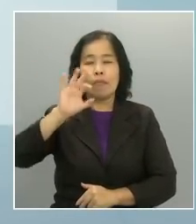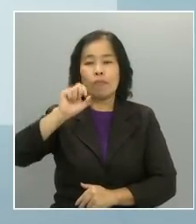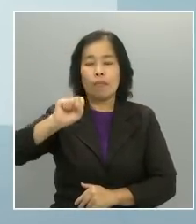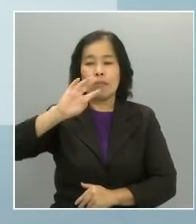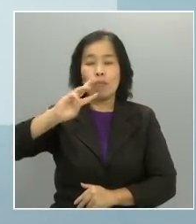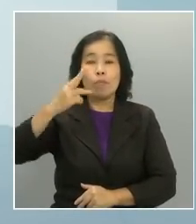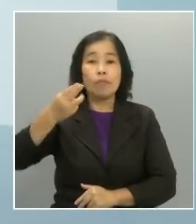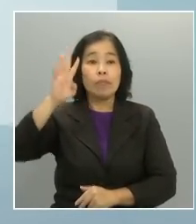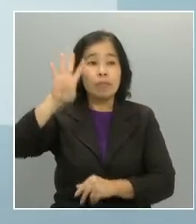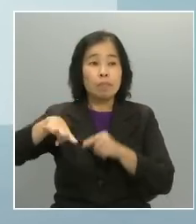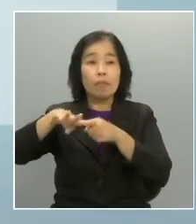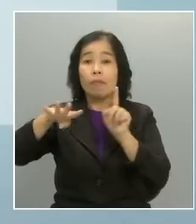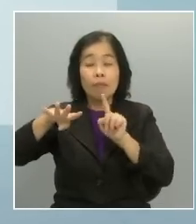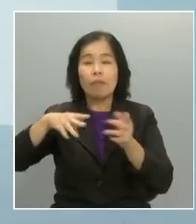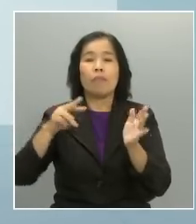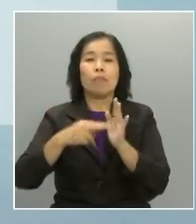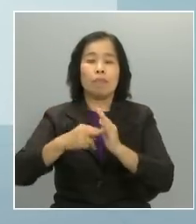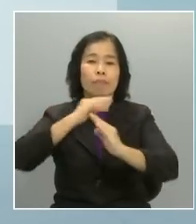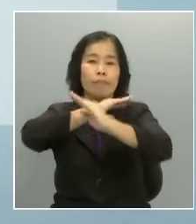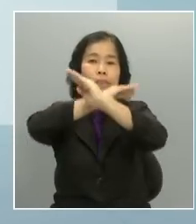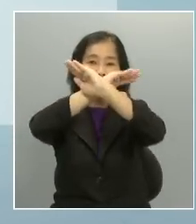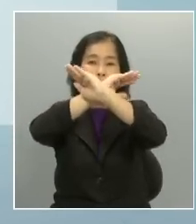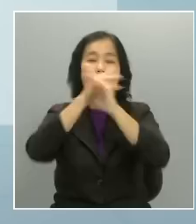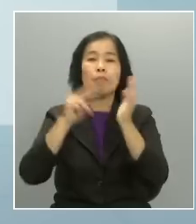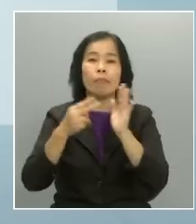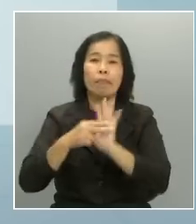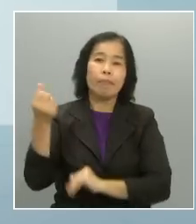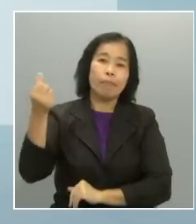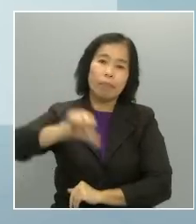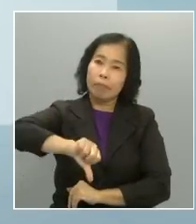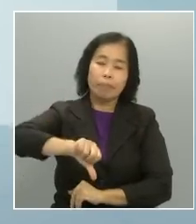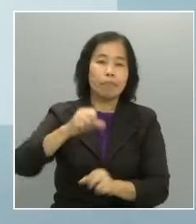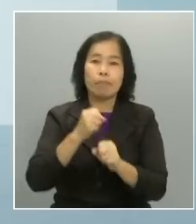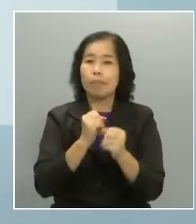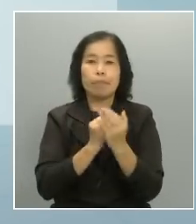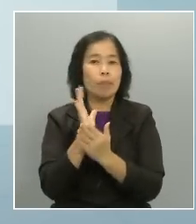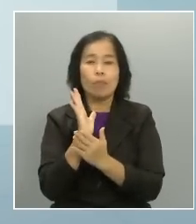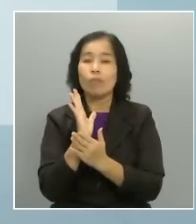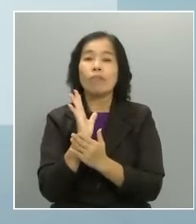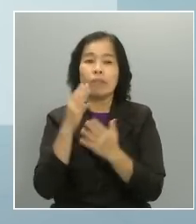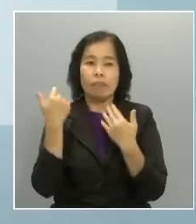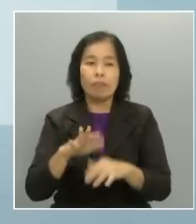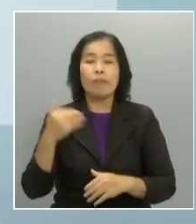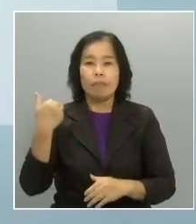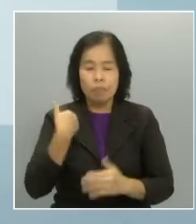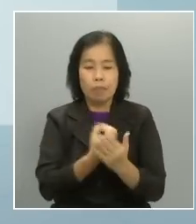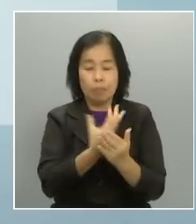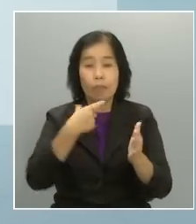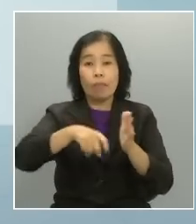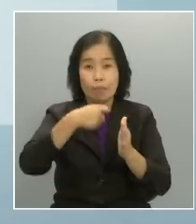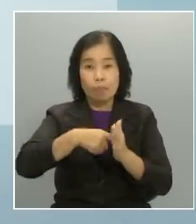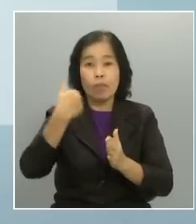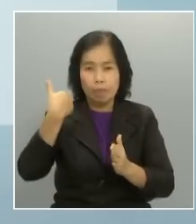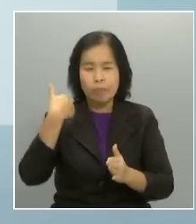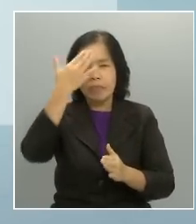อันนี้จะขึ้นว่าสถานการณ์ลงทะเบียนไม่สมบูรณ์มาแล้วจะมีการระบุสาเหตุของการลงทะเบียน